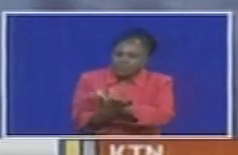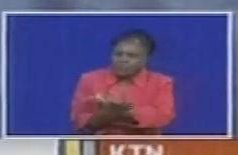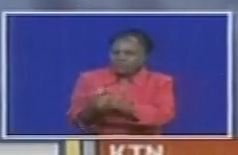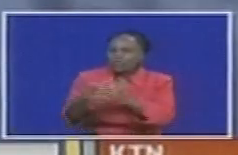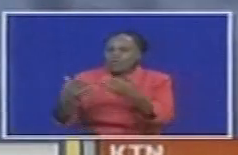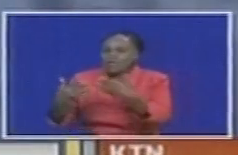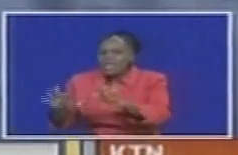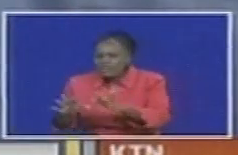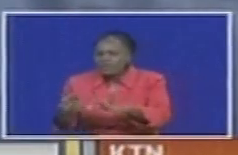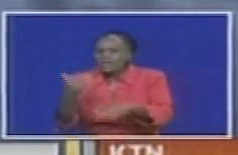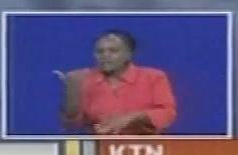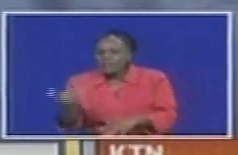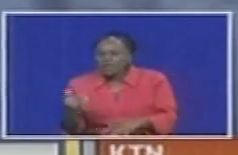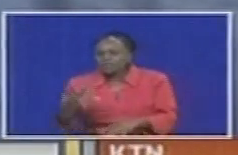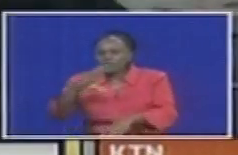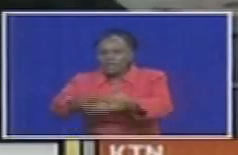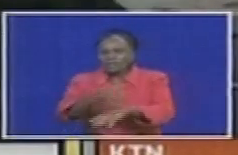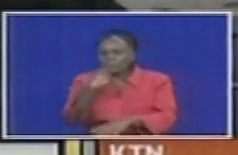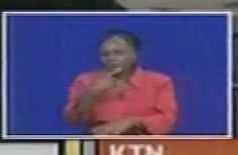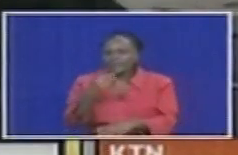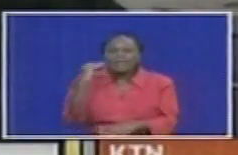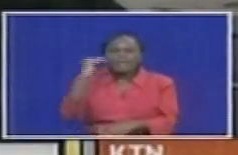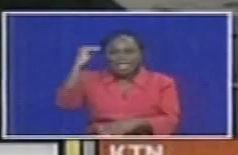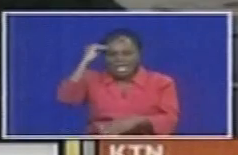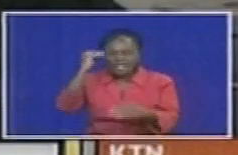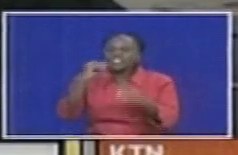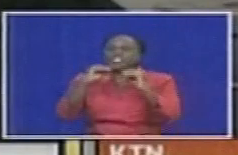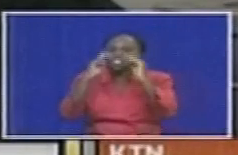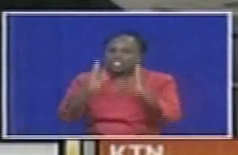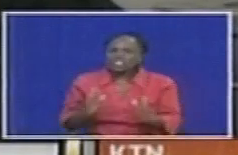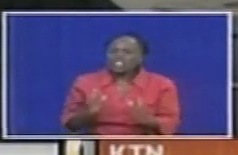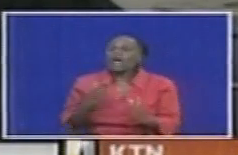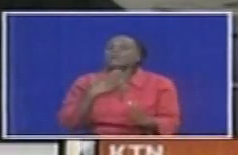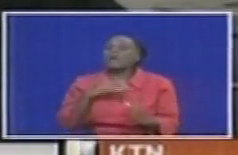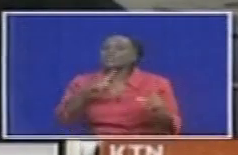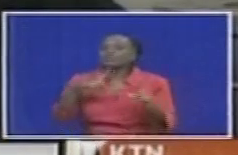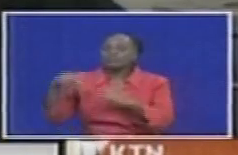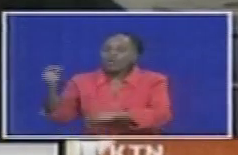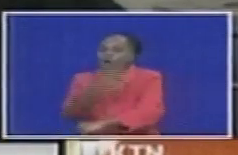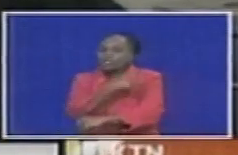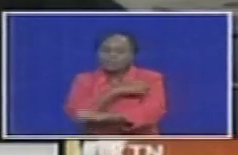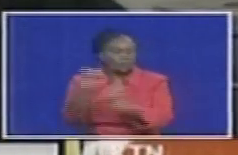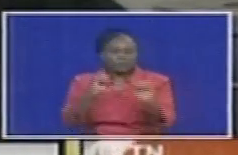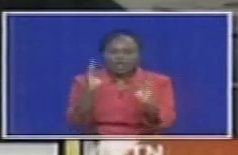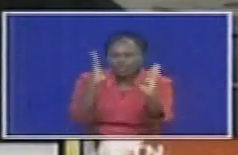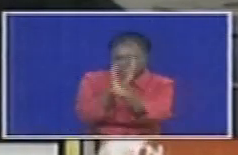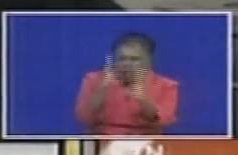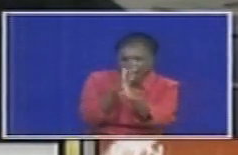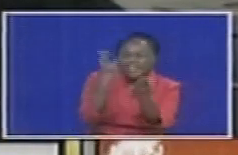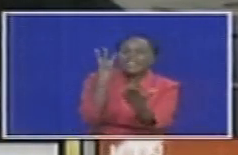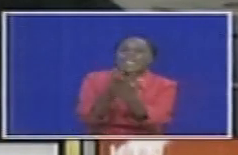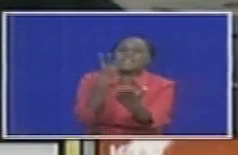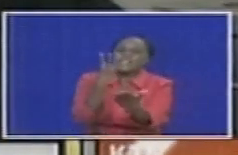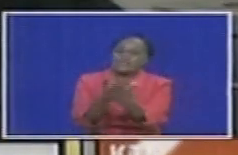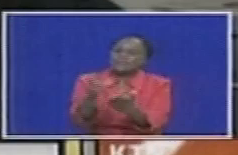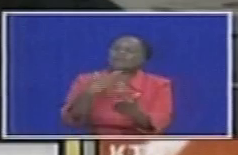huyo kutafuta matibabu. Manake ule principal alikuwa amekataa kumpeleka to conceal the evidence, akawa hata ananiita kando ananiambia